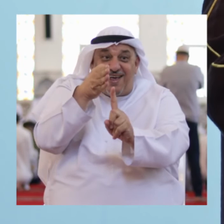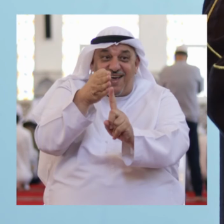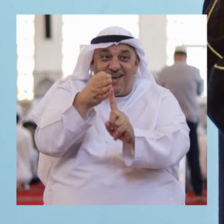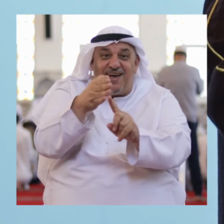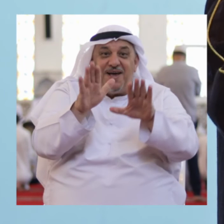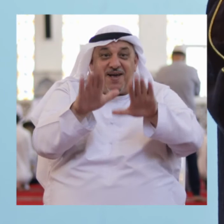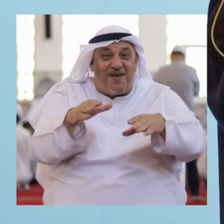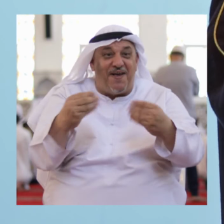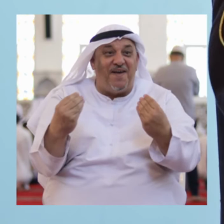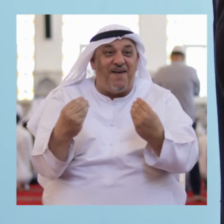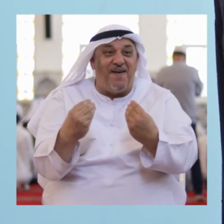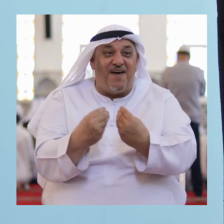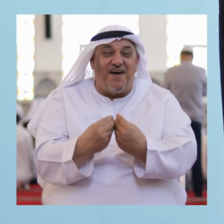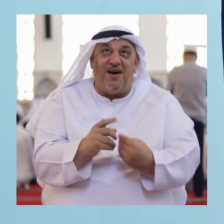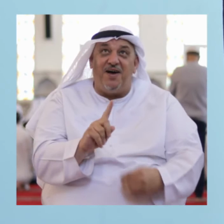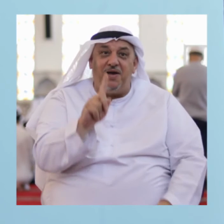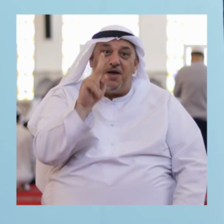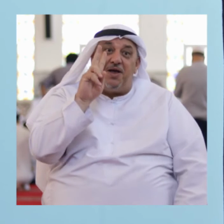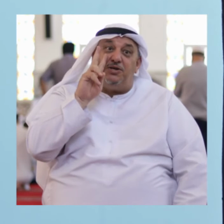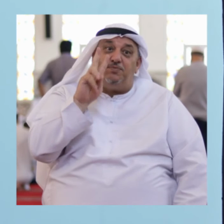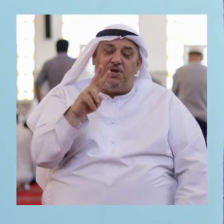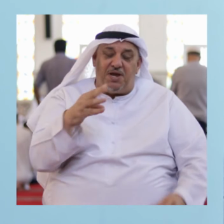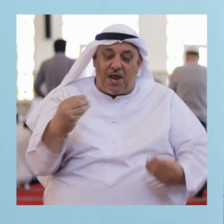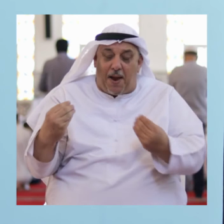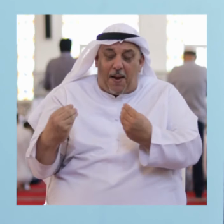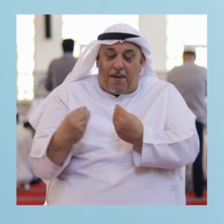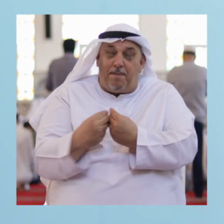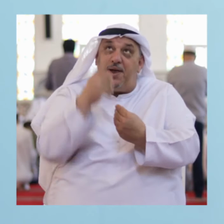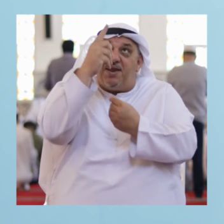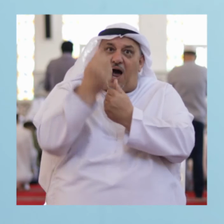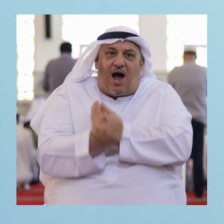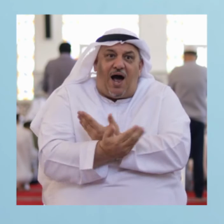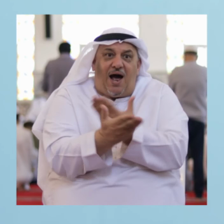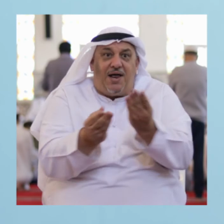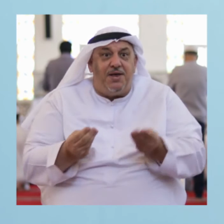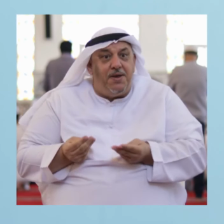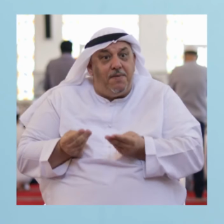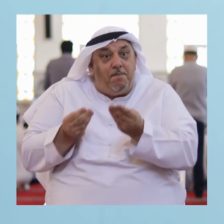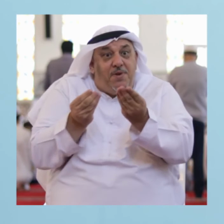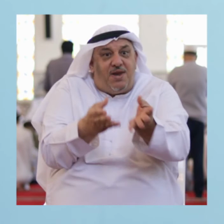ثوابي وكرامتي واعطائي ومنه